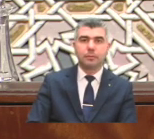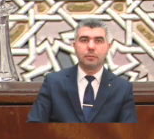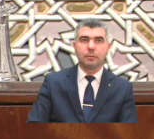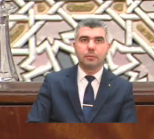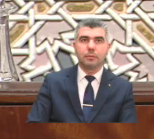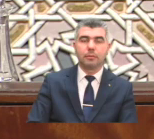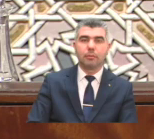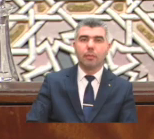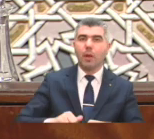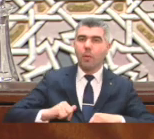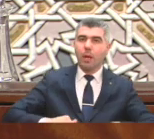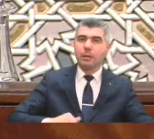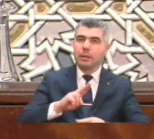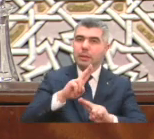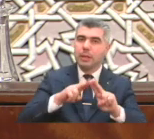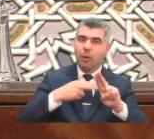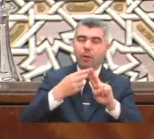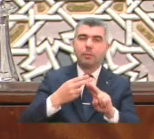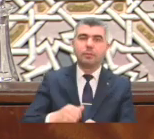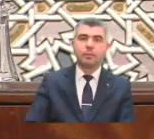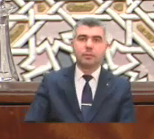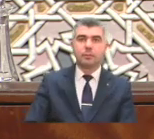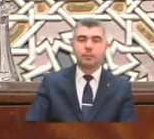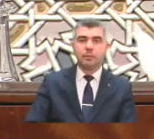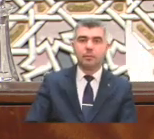الكلمة لكم السيدة الوزيرة.